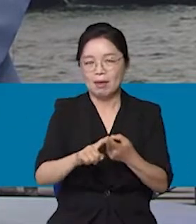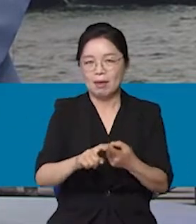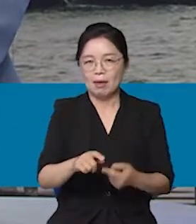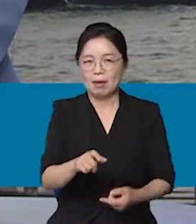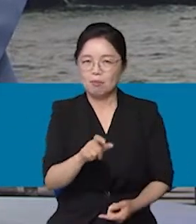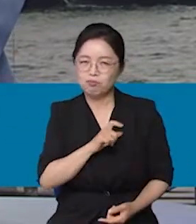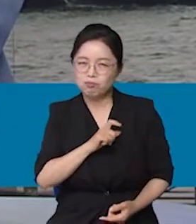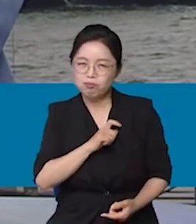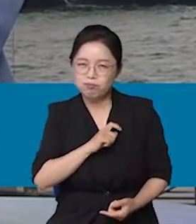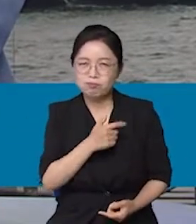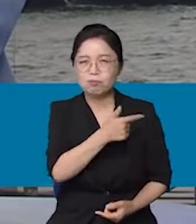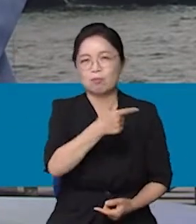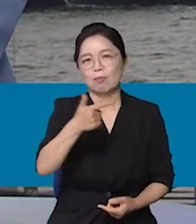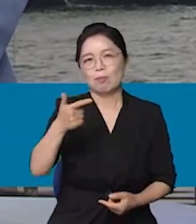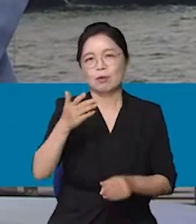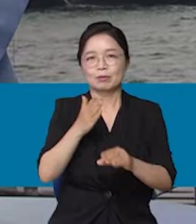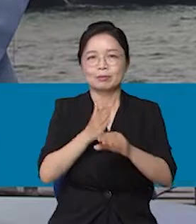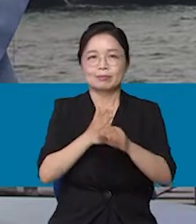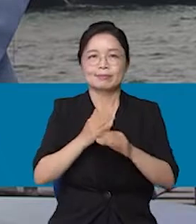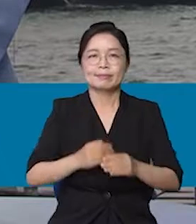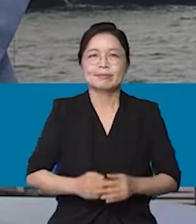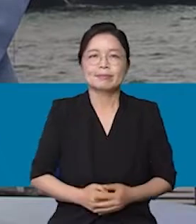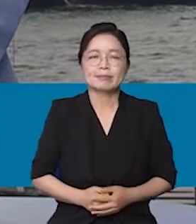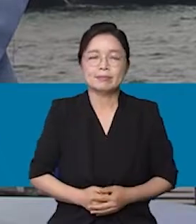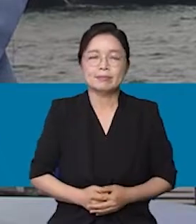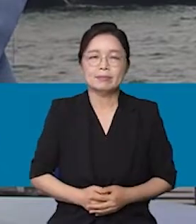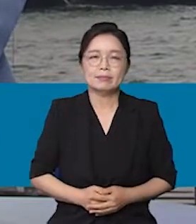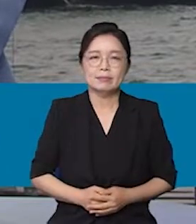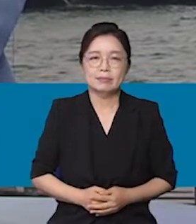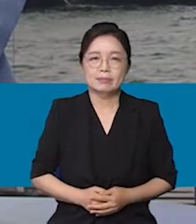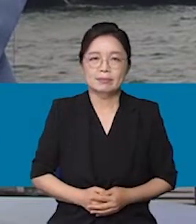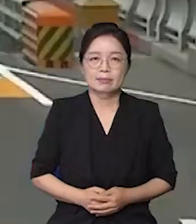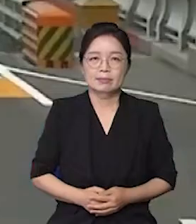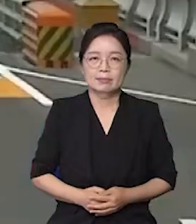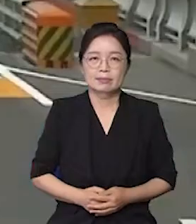의문점은 갈수록 커지고 있습니다. 구영슬 기자의 보도입니다.